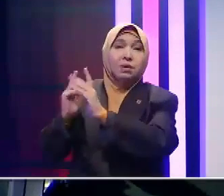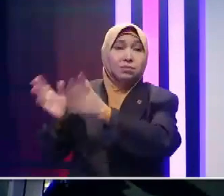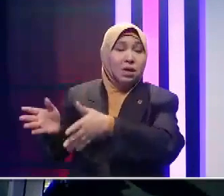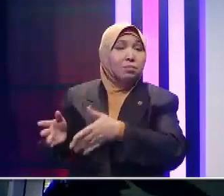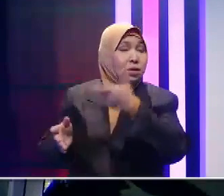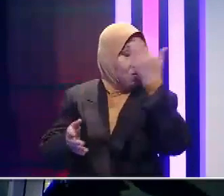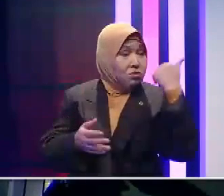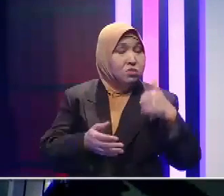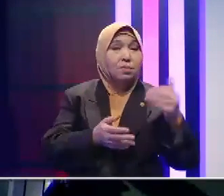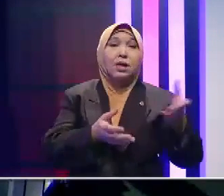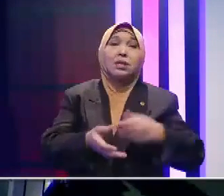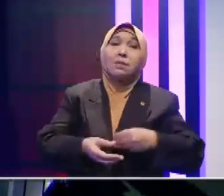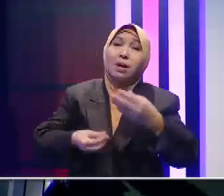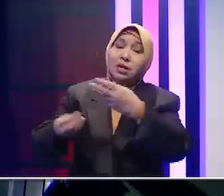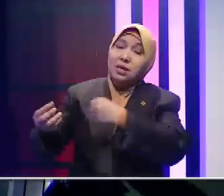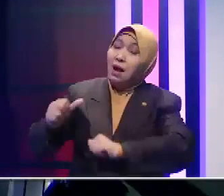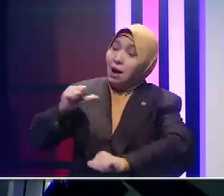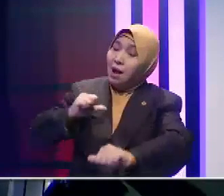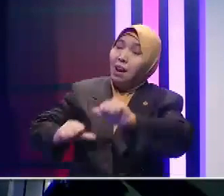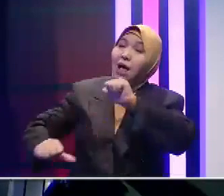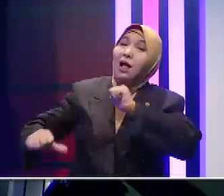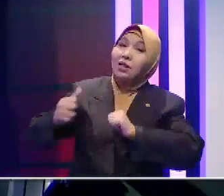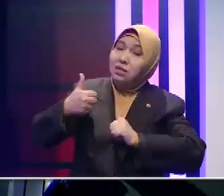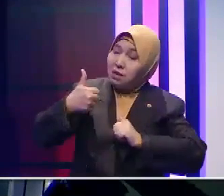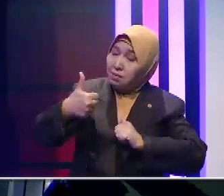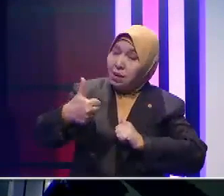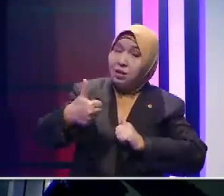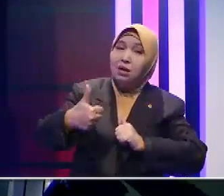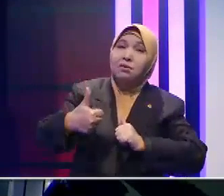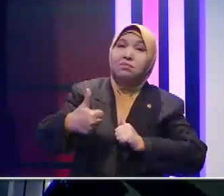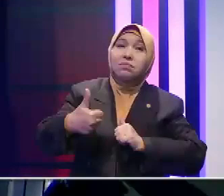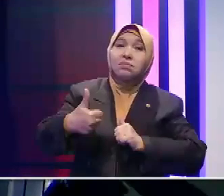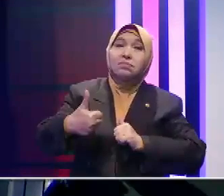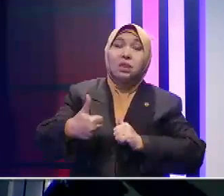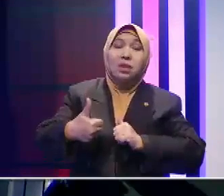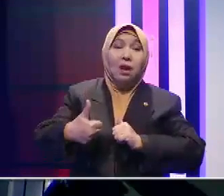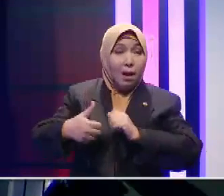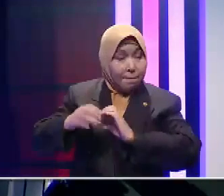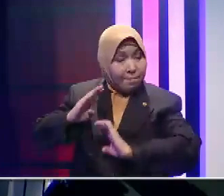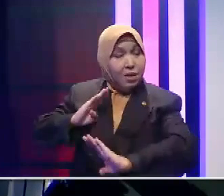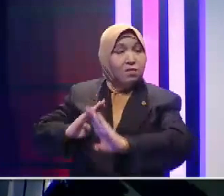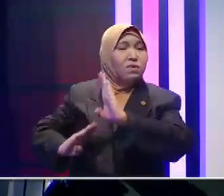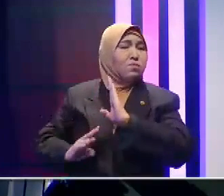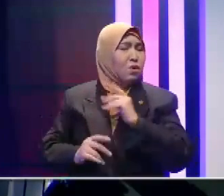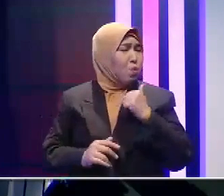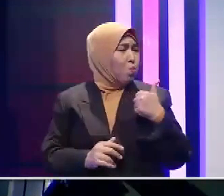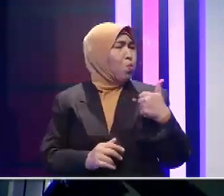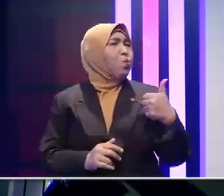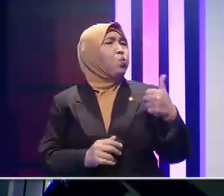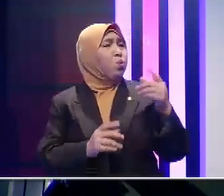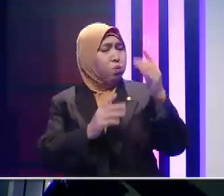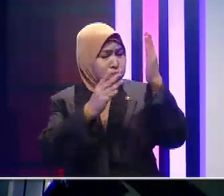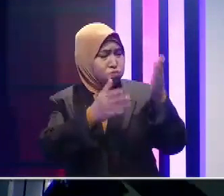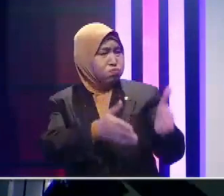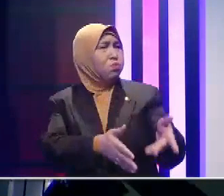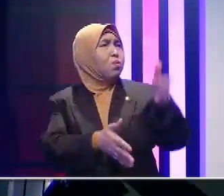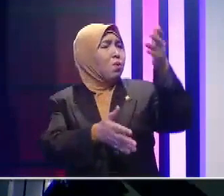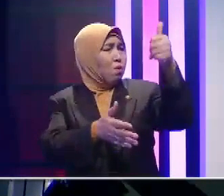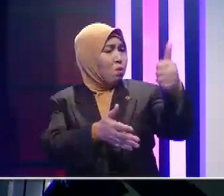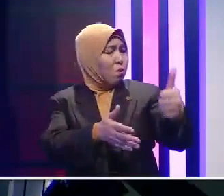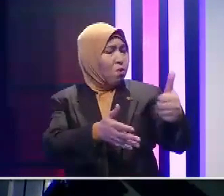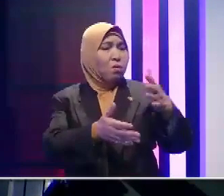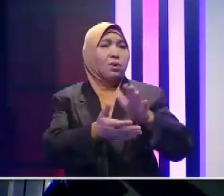bagus. Dari segi akhlak dia, dari segi tingkah laku dia, saya tengok bagus sangat. Dan saya rasa dia seorang yang